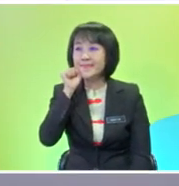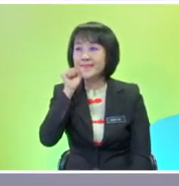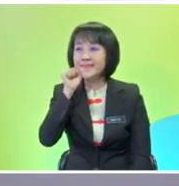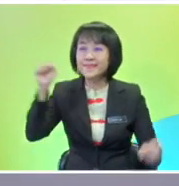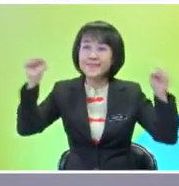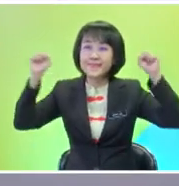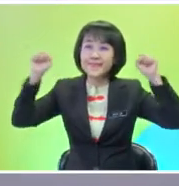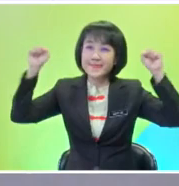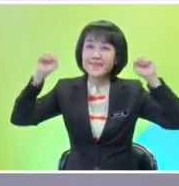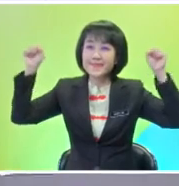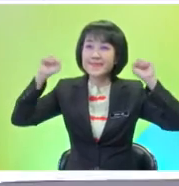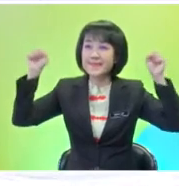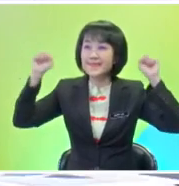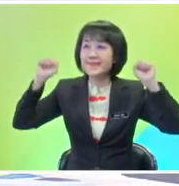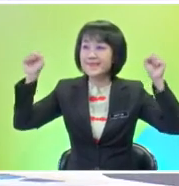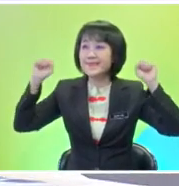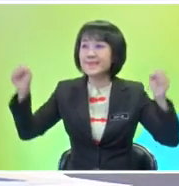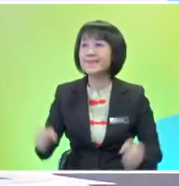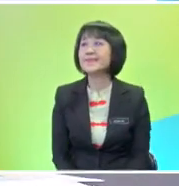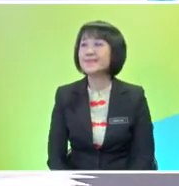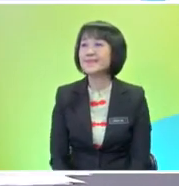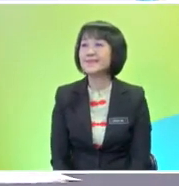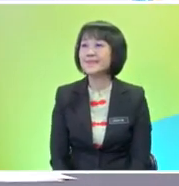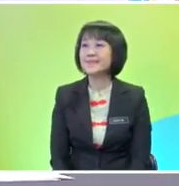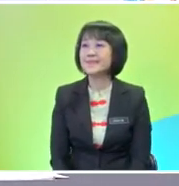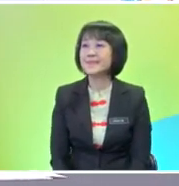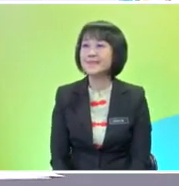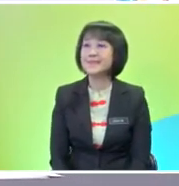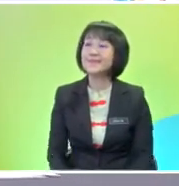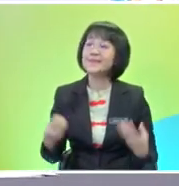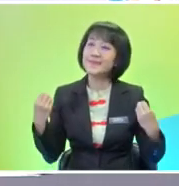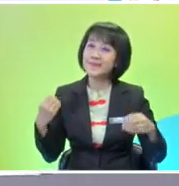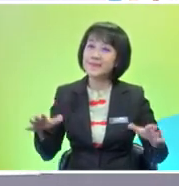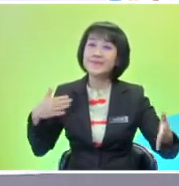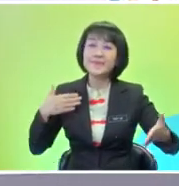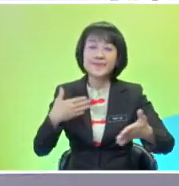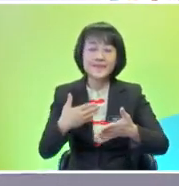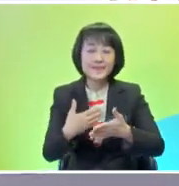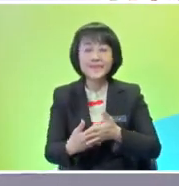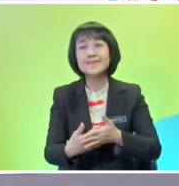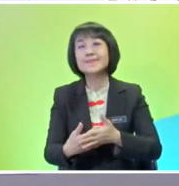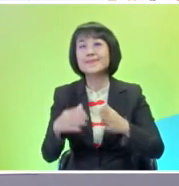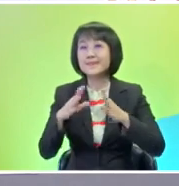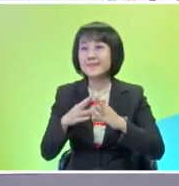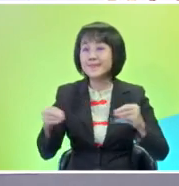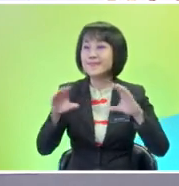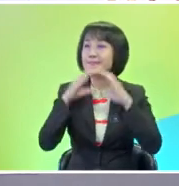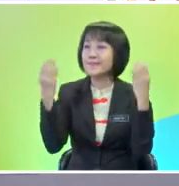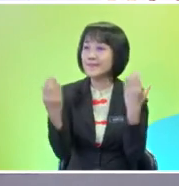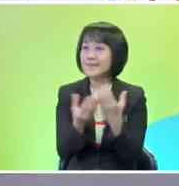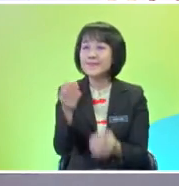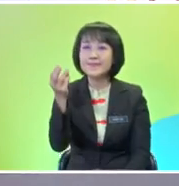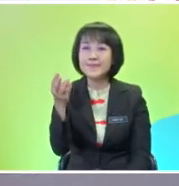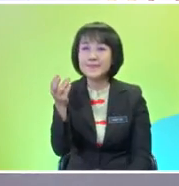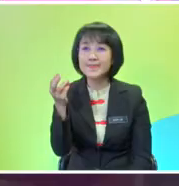Terima Kasih Cikgu Baiklah Cikgu memandangkan kita sudah sampai di penghujung kelas kita Cikgu sedikit rumusan daripada Cikgu